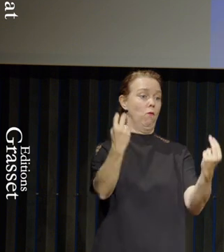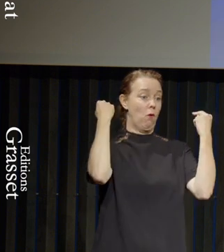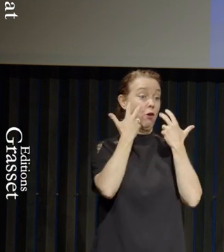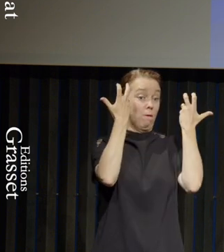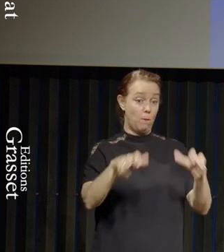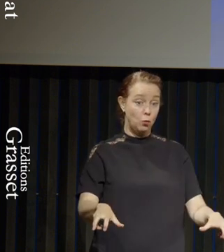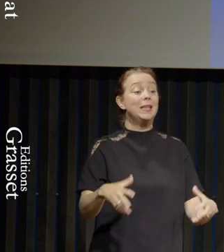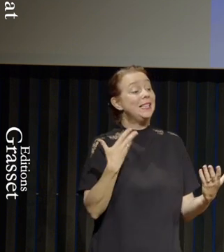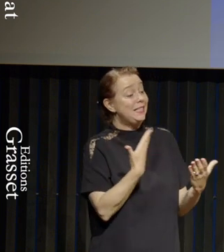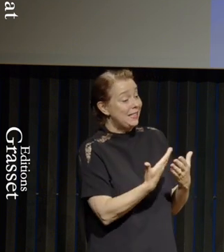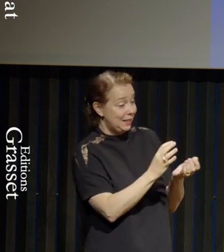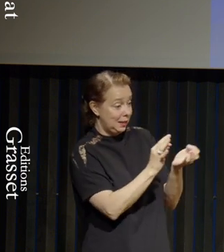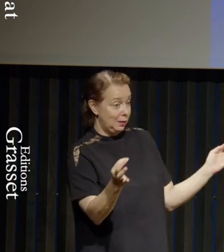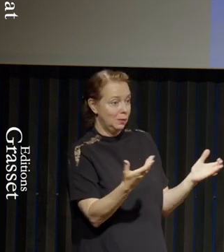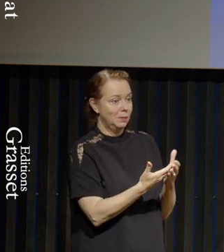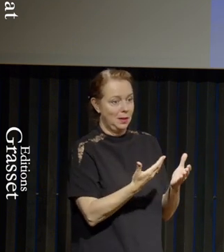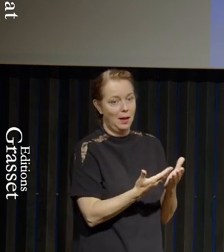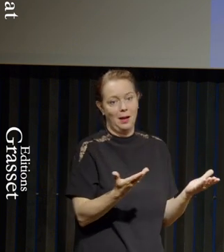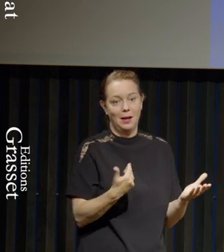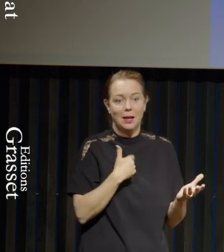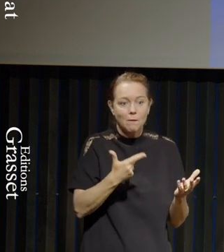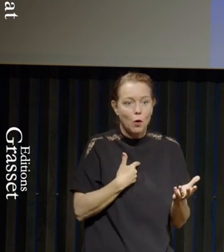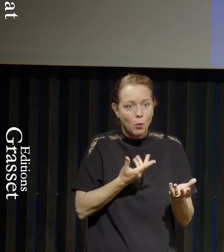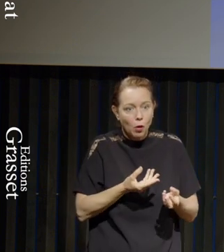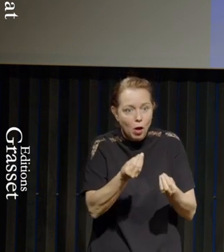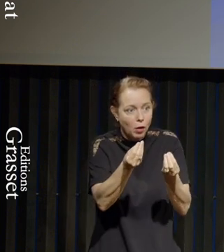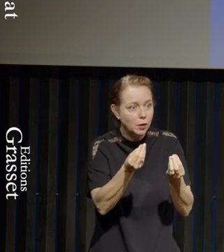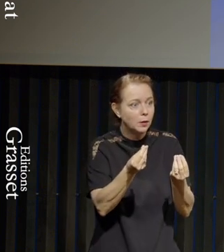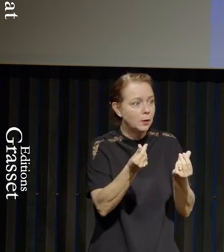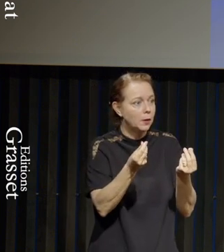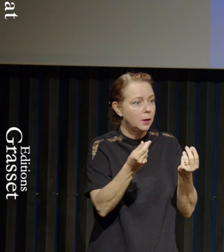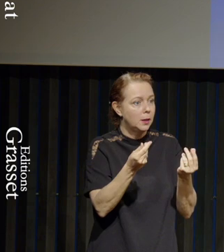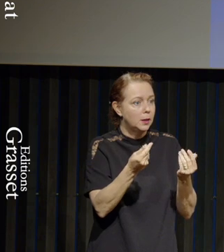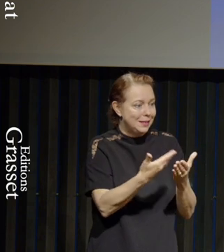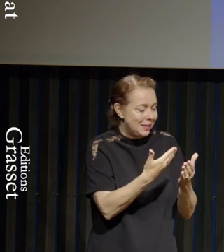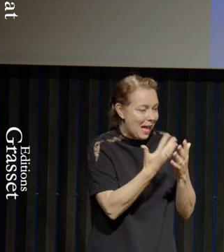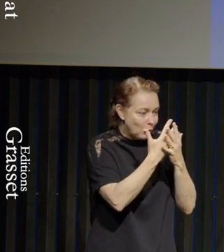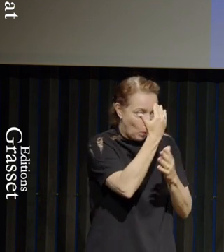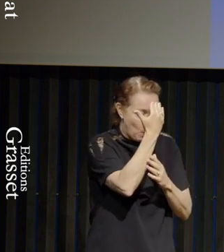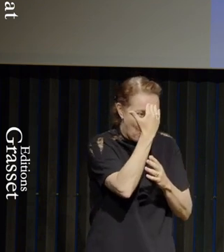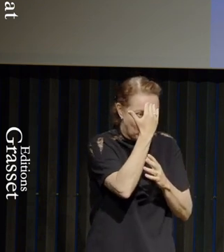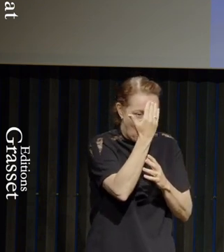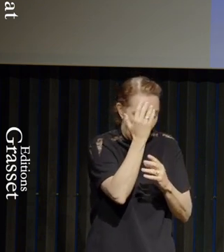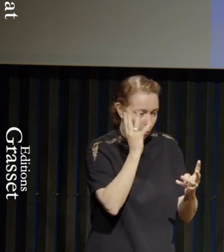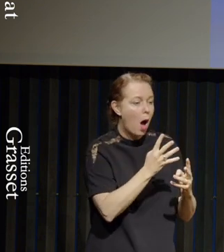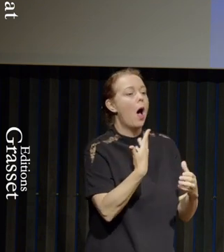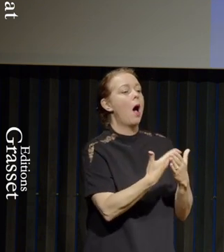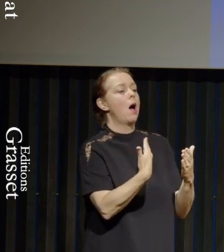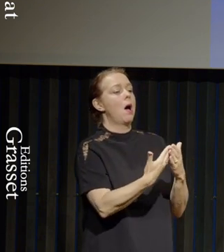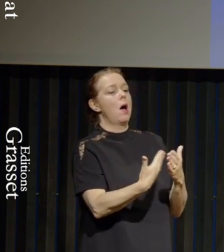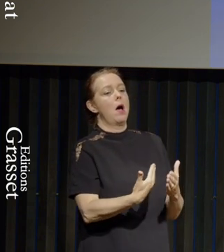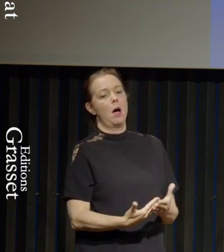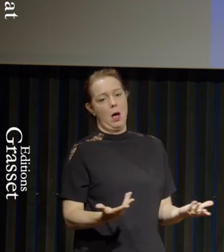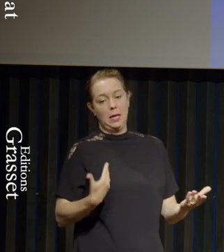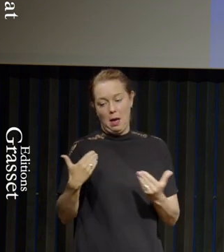qu'il faut aussi passer par des anecdotes pour rendre perceptible ce que sont les troubles mentaux et ce qu'est la réalité de l'exercice de